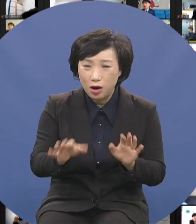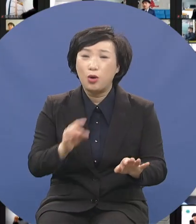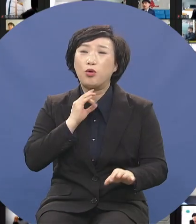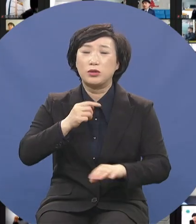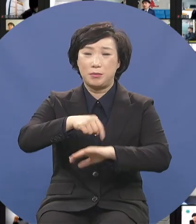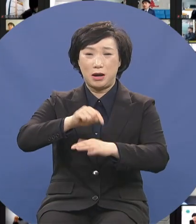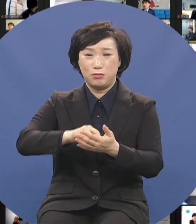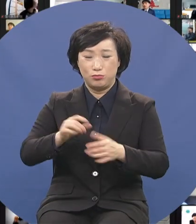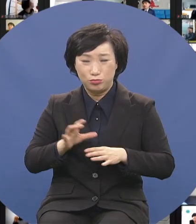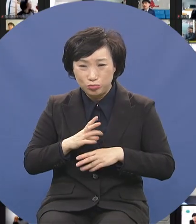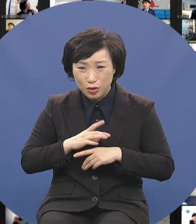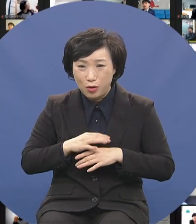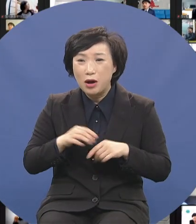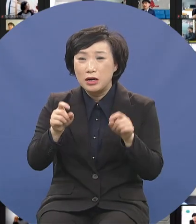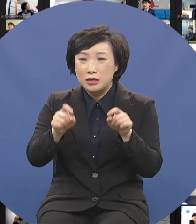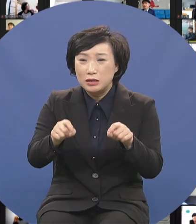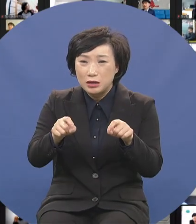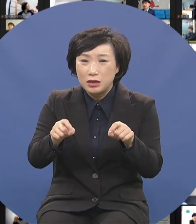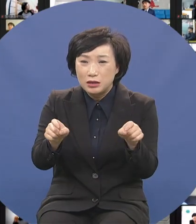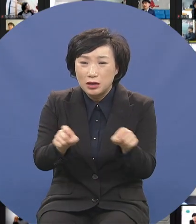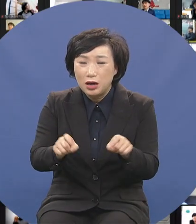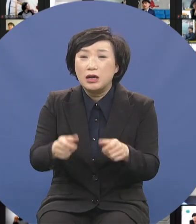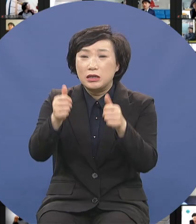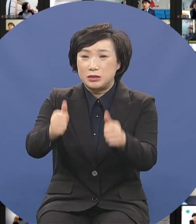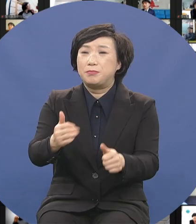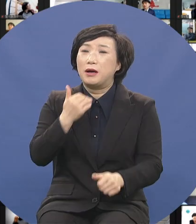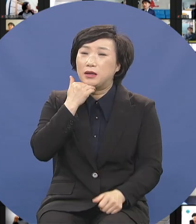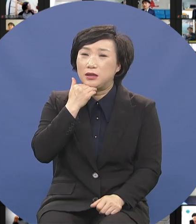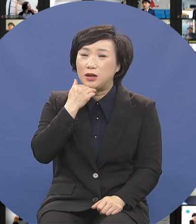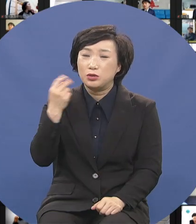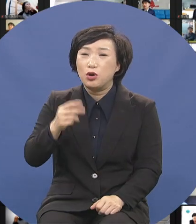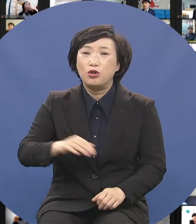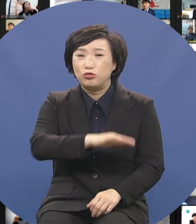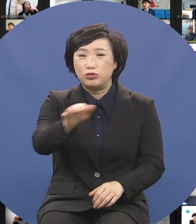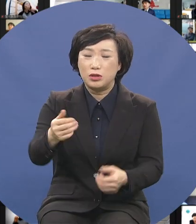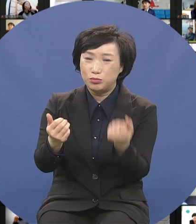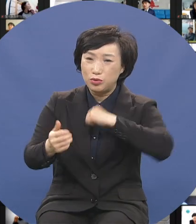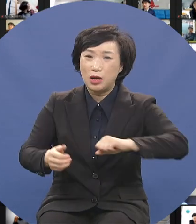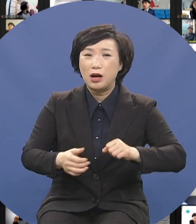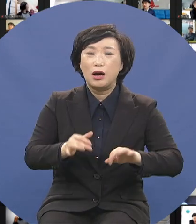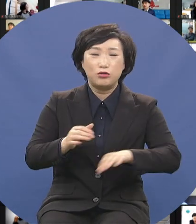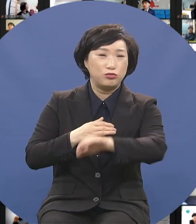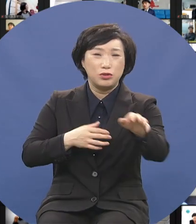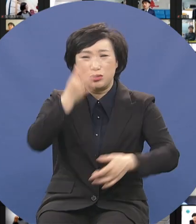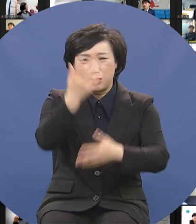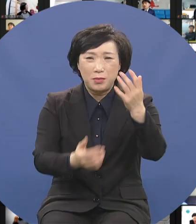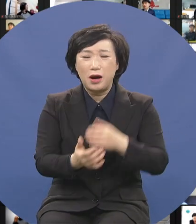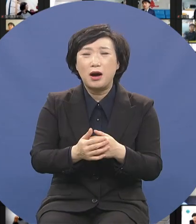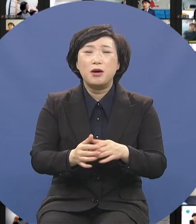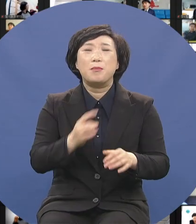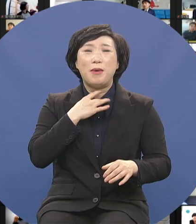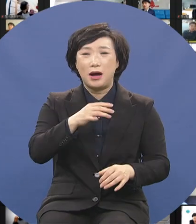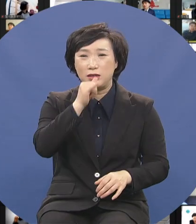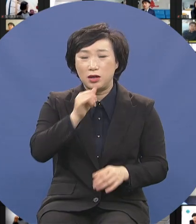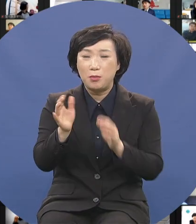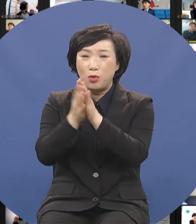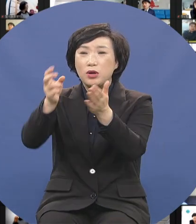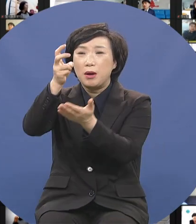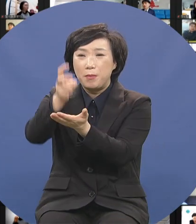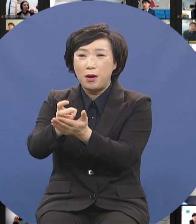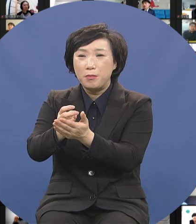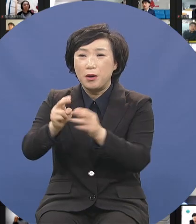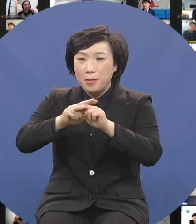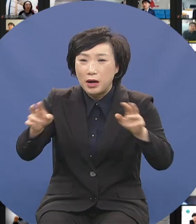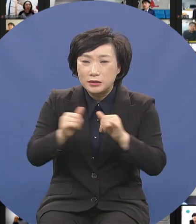마음으로 심판을 기다리는 것과 대적하는 자를 소멸할 맹렬한 불만이 있으리라. 모세의 법을 폐한 자도 두세